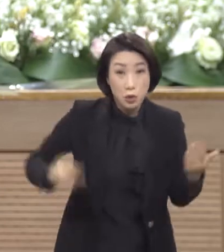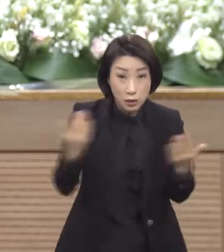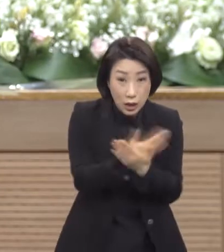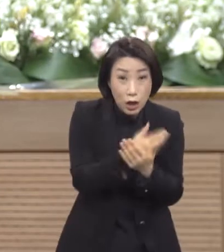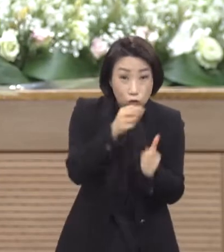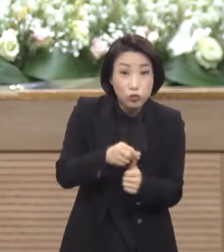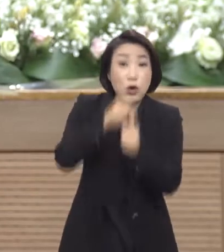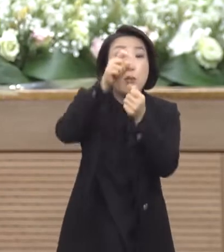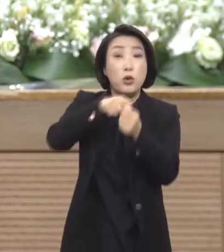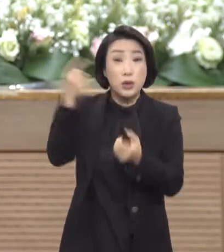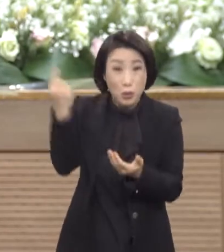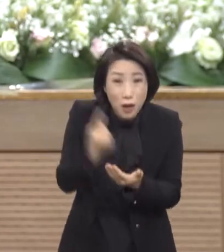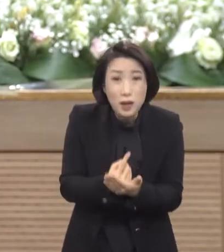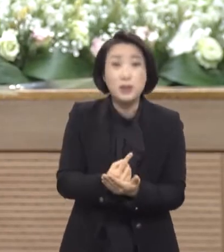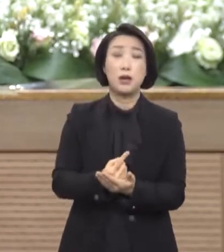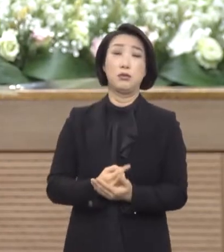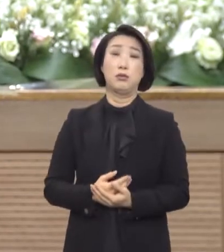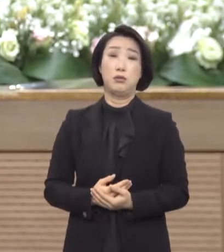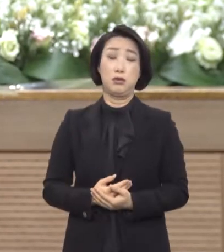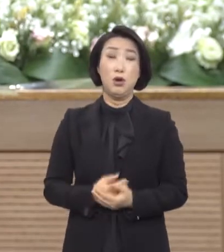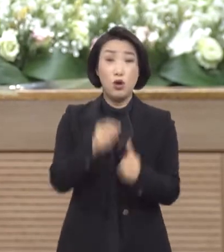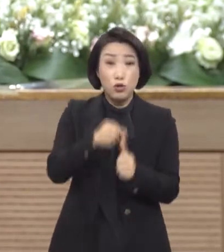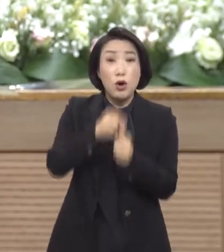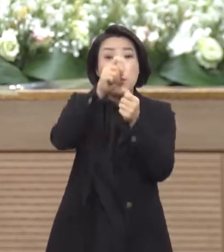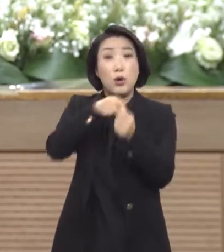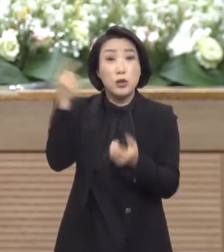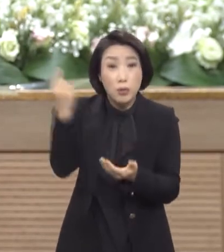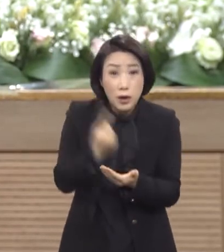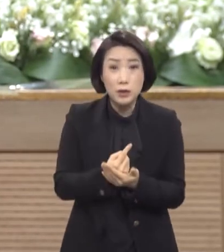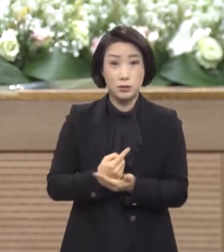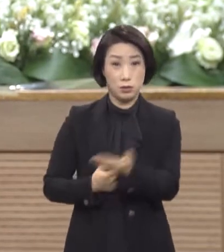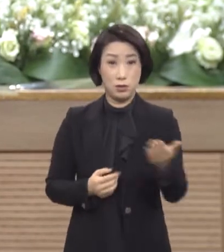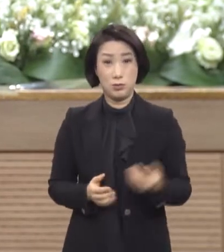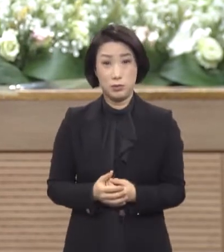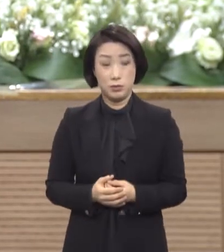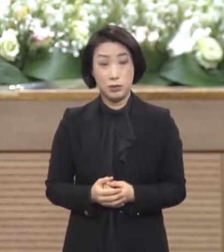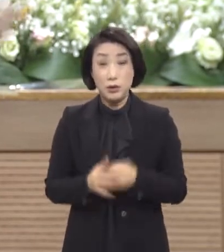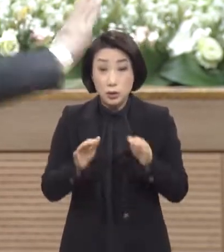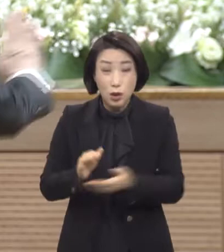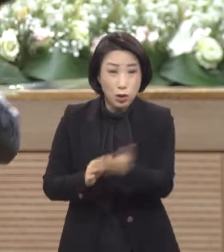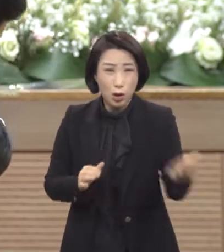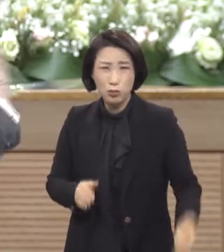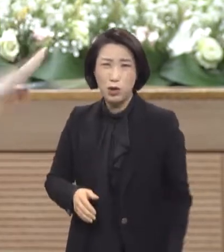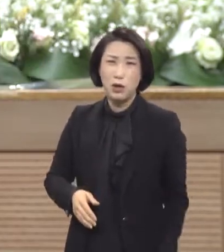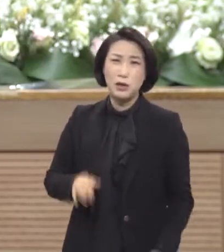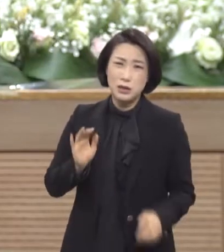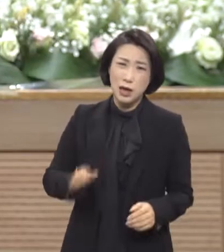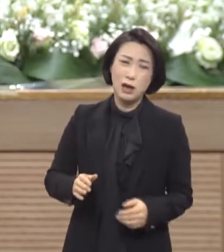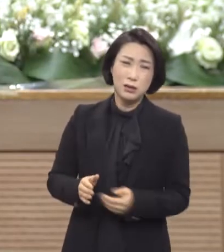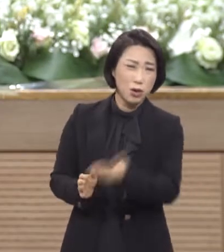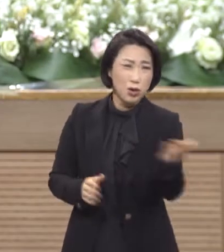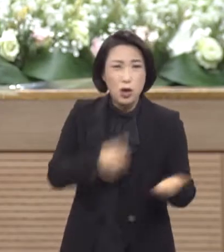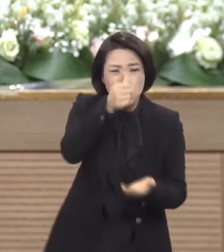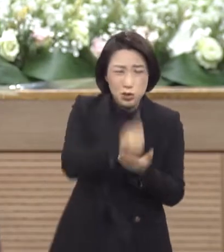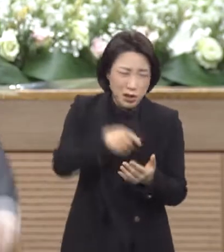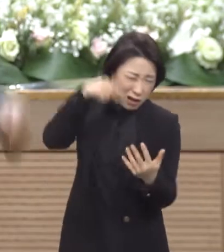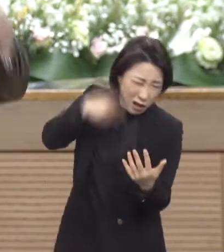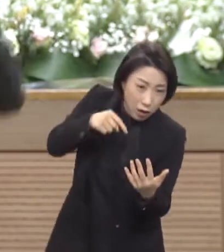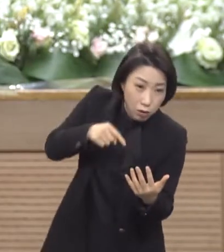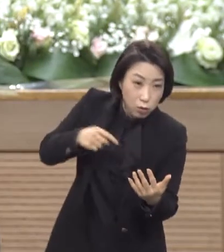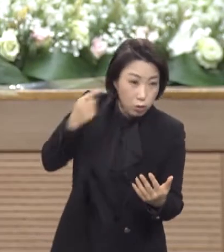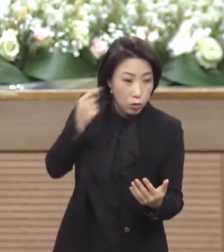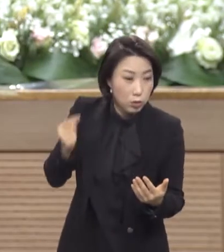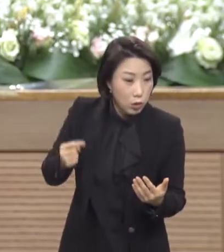회개시켜 구원하러 왔어. 구원하러 왔어. 근데 아무리 네가 죄를 지적해도